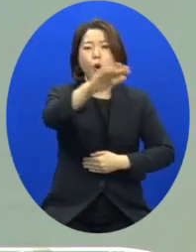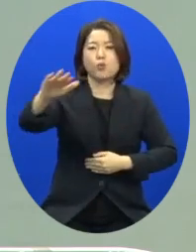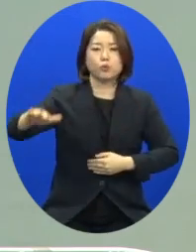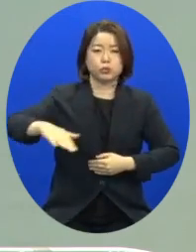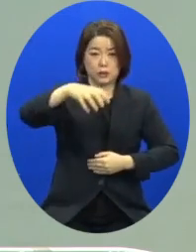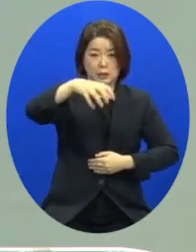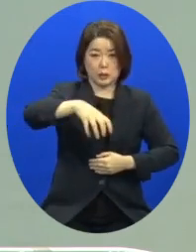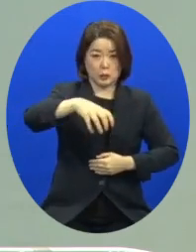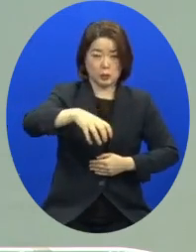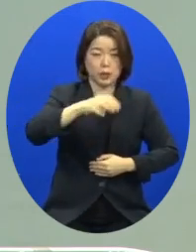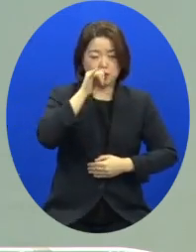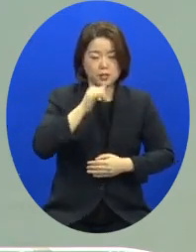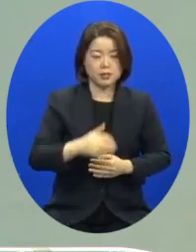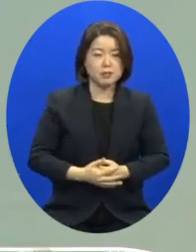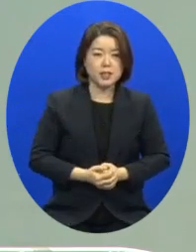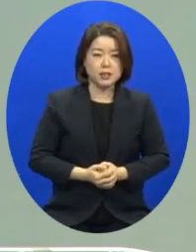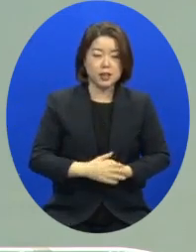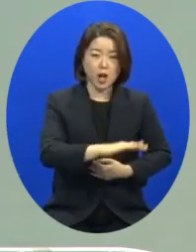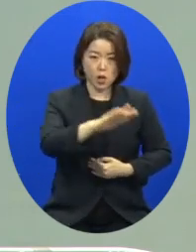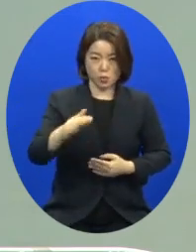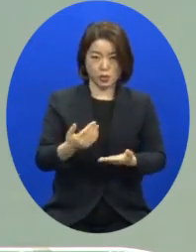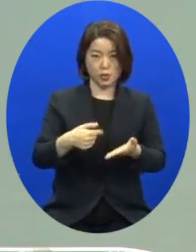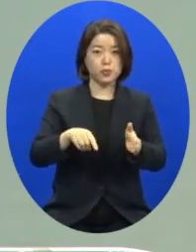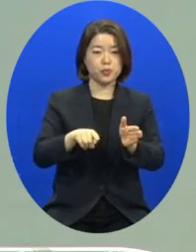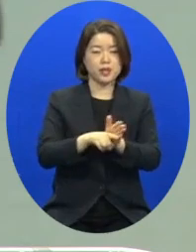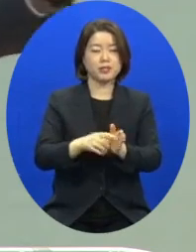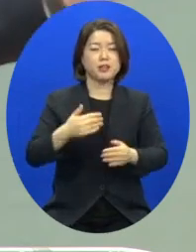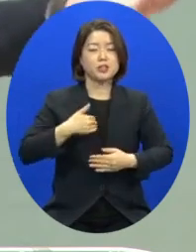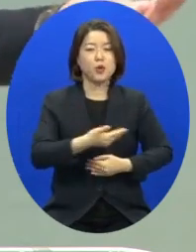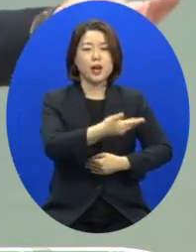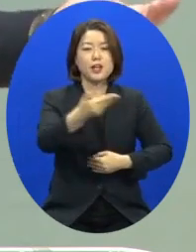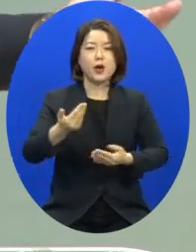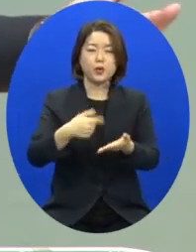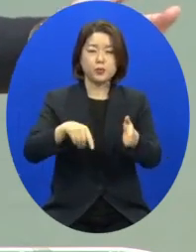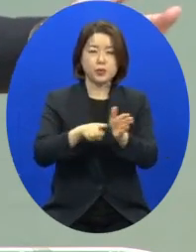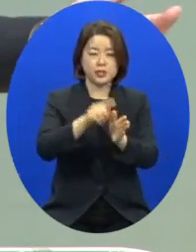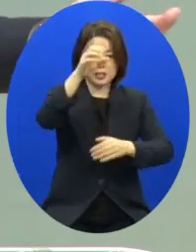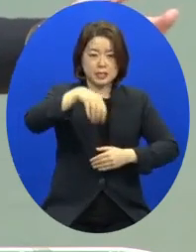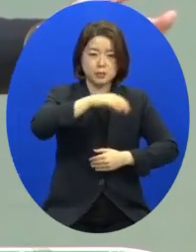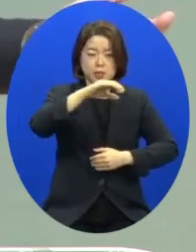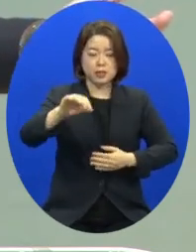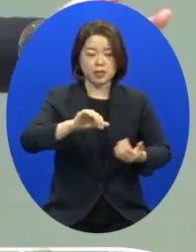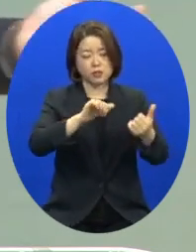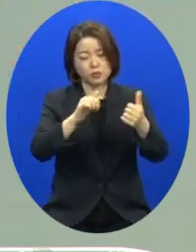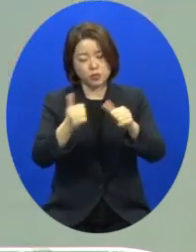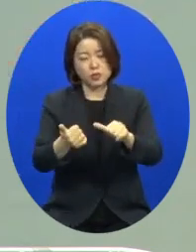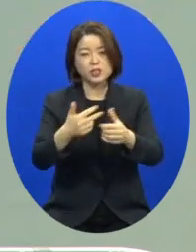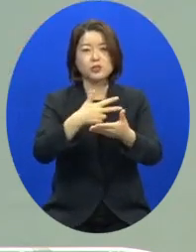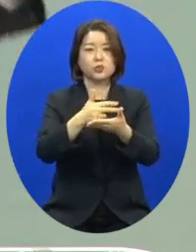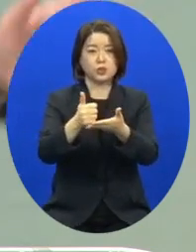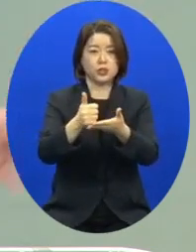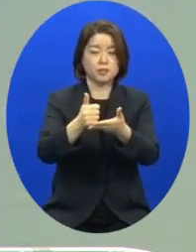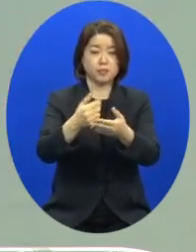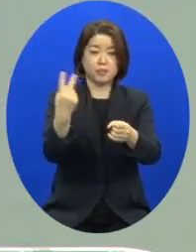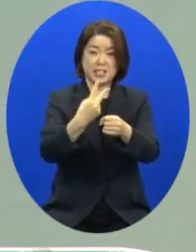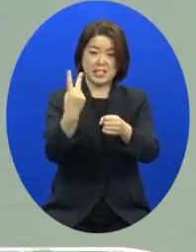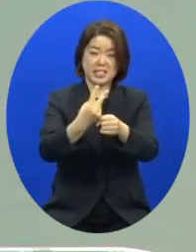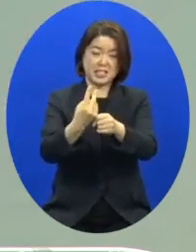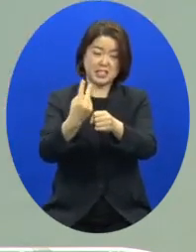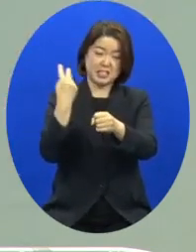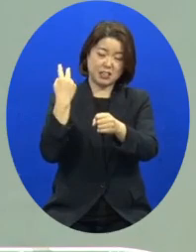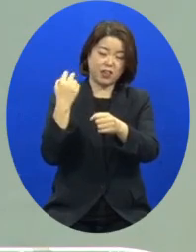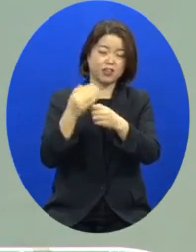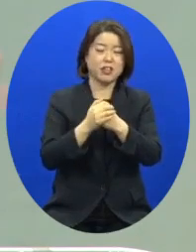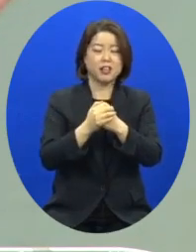계십니다. 우리를 위해서 저와 여러분을 위해 십자가에 죽으신 주님, 2000년 전 사건이